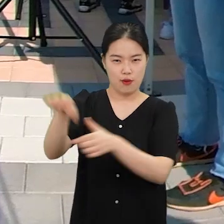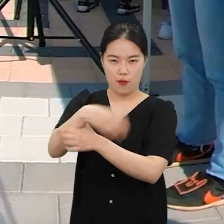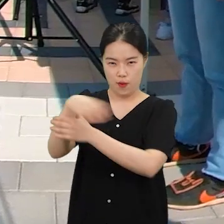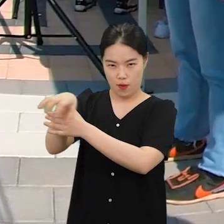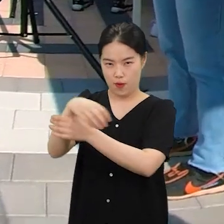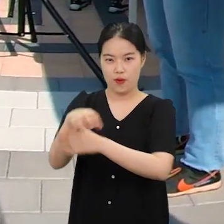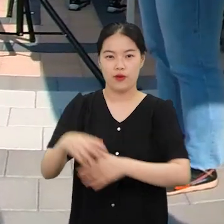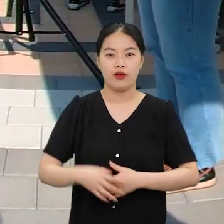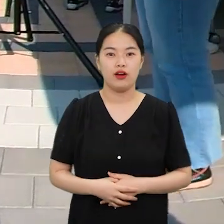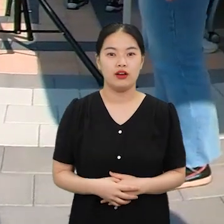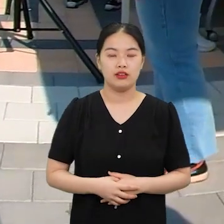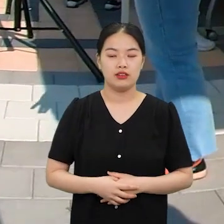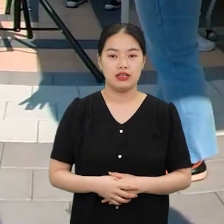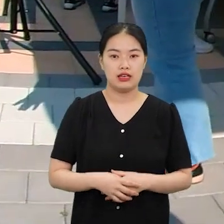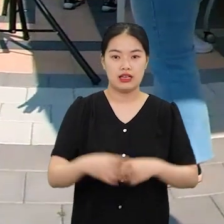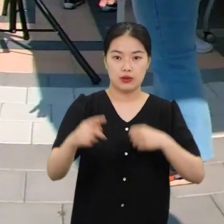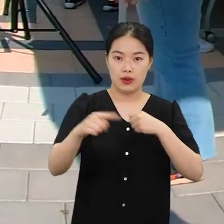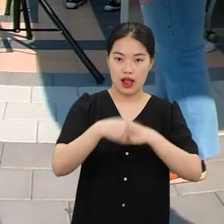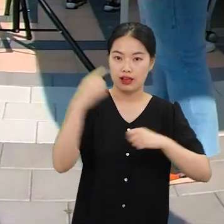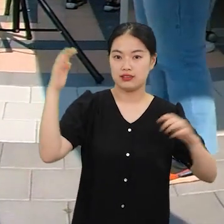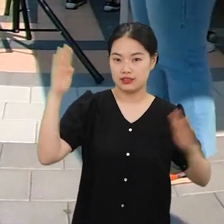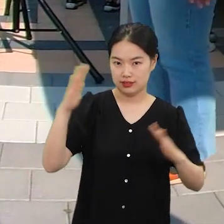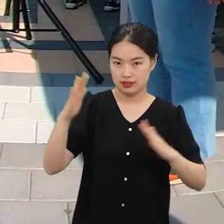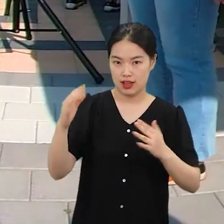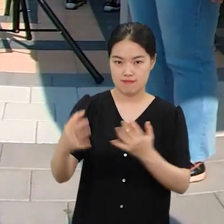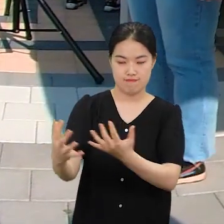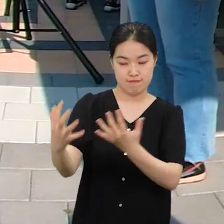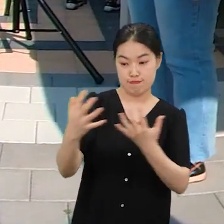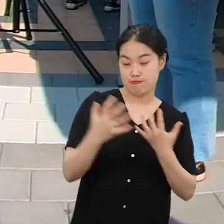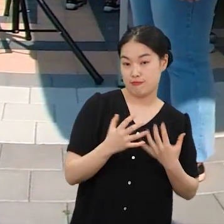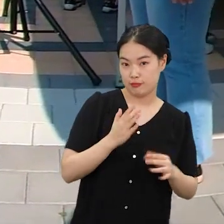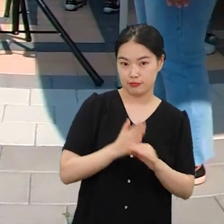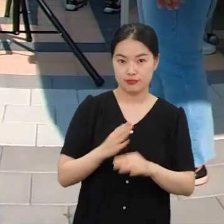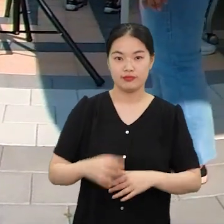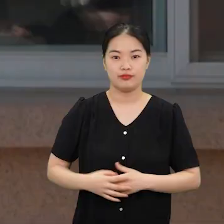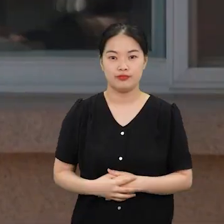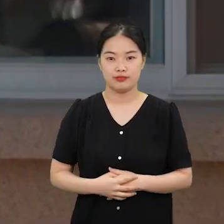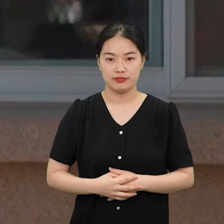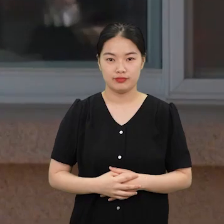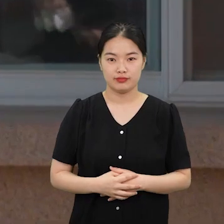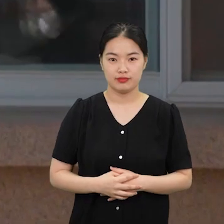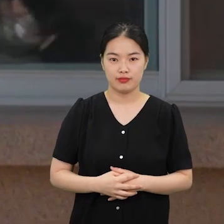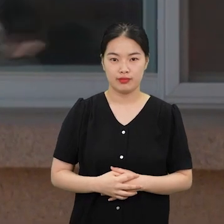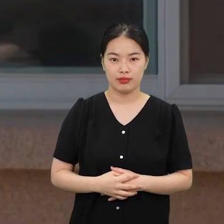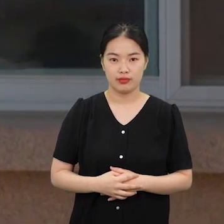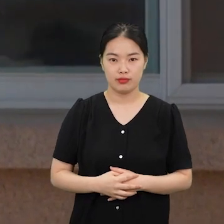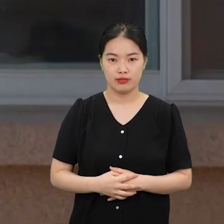우리 1학년 친구들 먼저 지금 나오고 있어요.